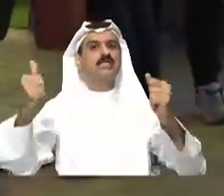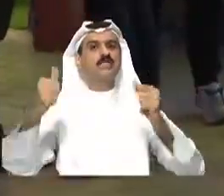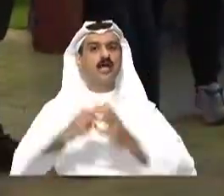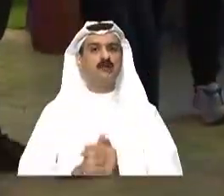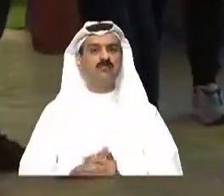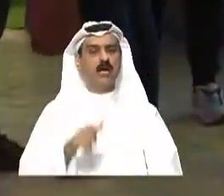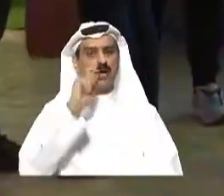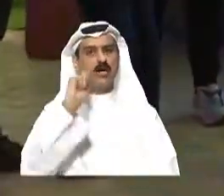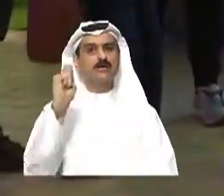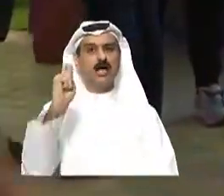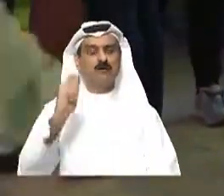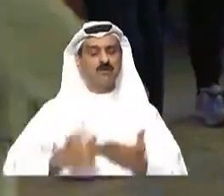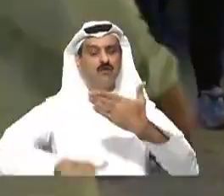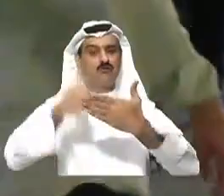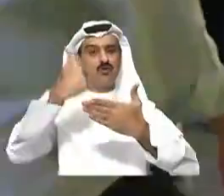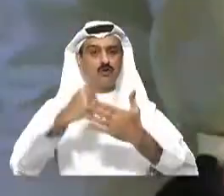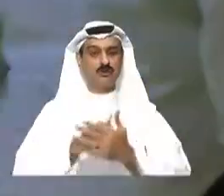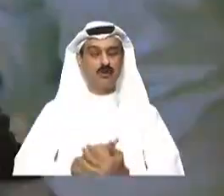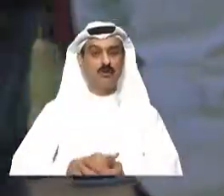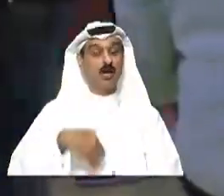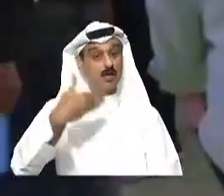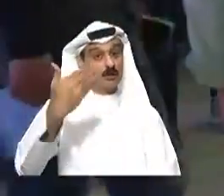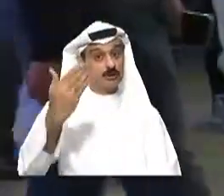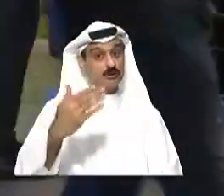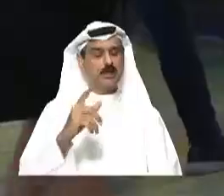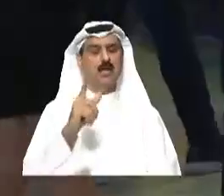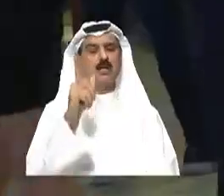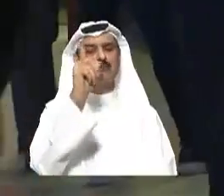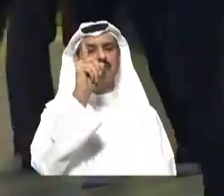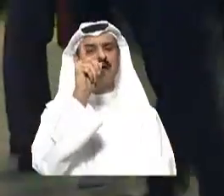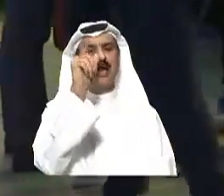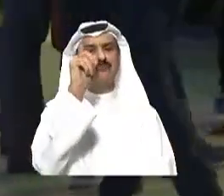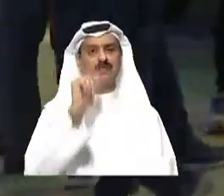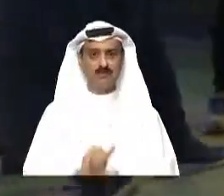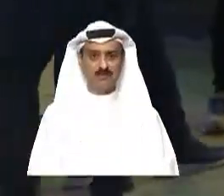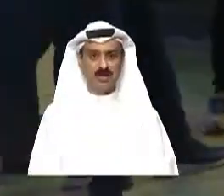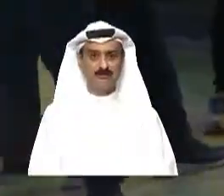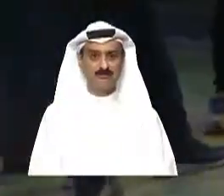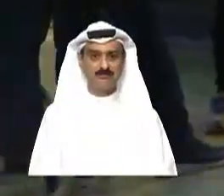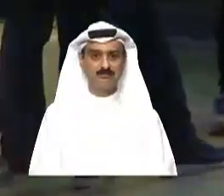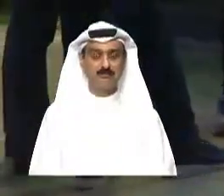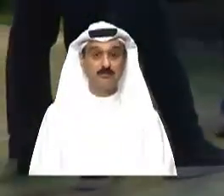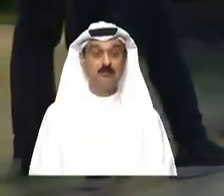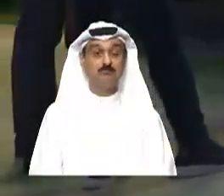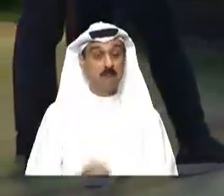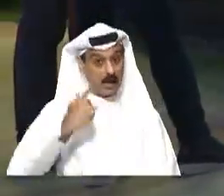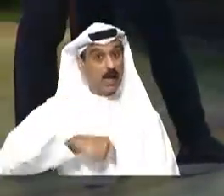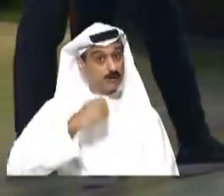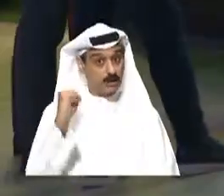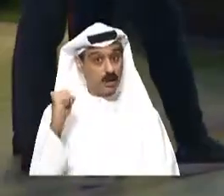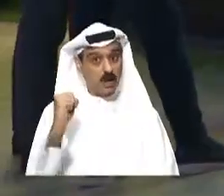قدها وفزنا الحمد لله، والقادم أجمل وأجمل إن شاء الله. لا رغم قوة منتخب الأرجنتين